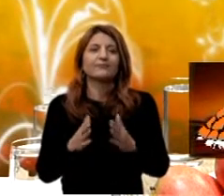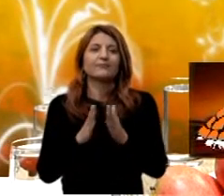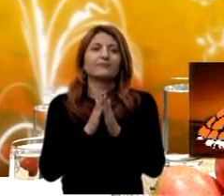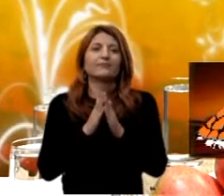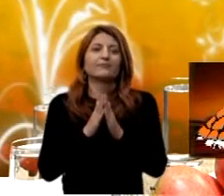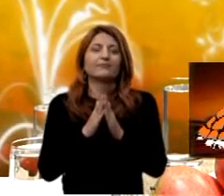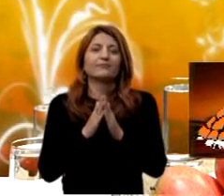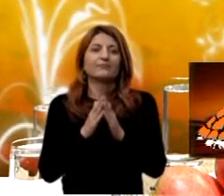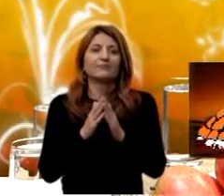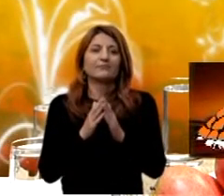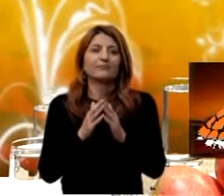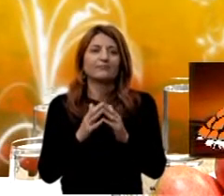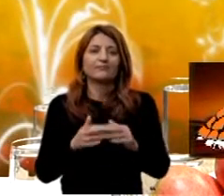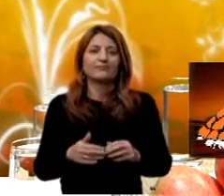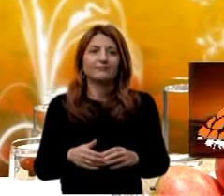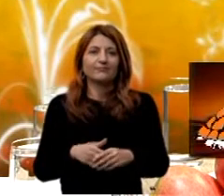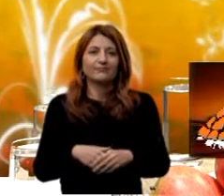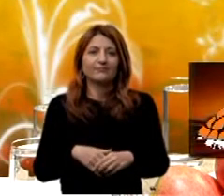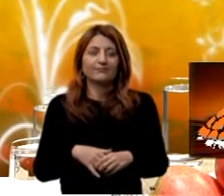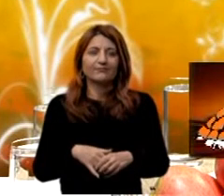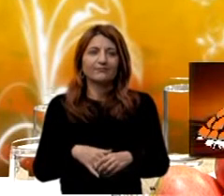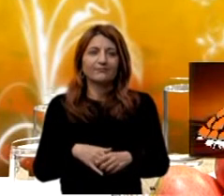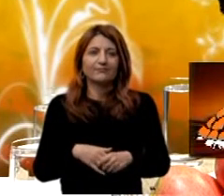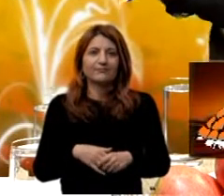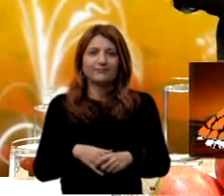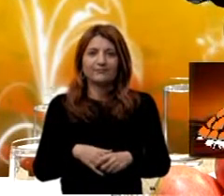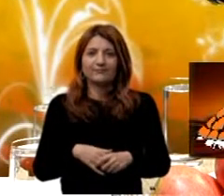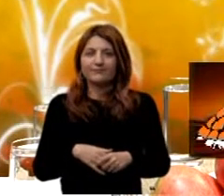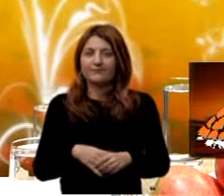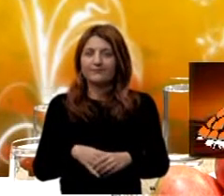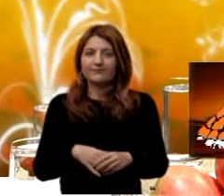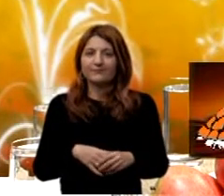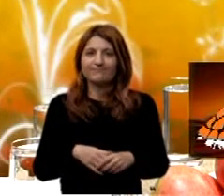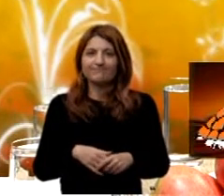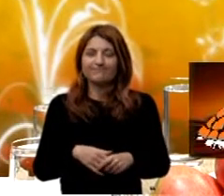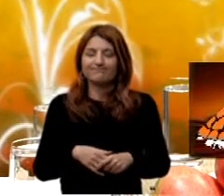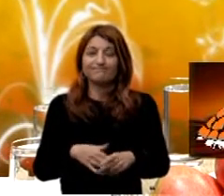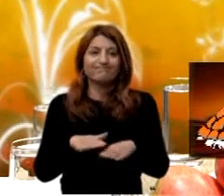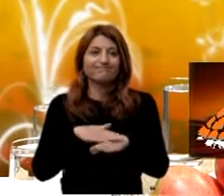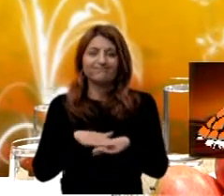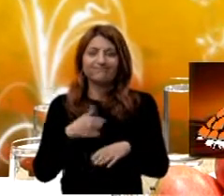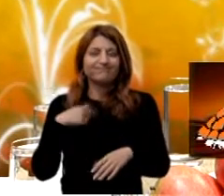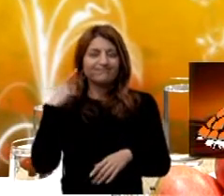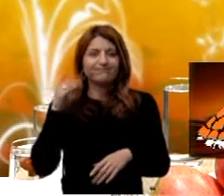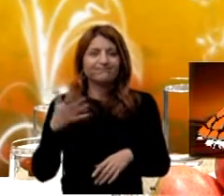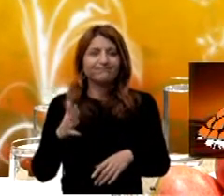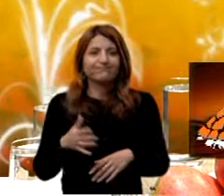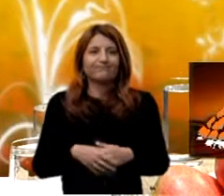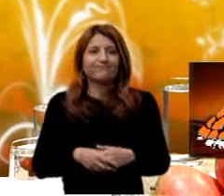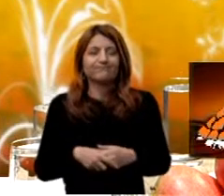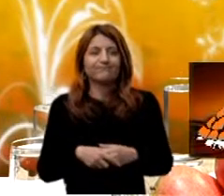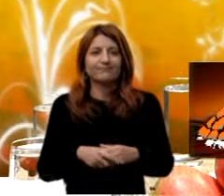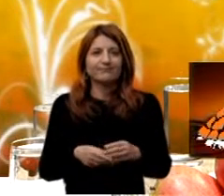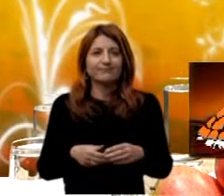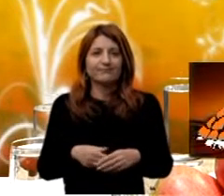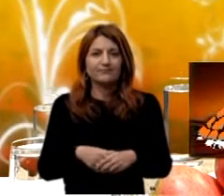osoba. Mislim, meni se to dogodilo, ja izgledam fantastično. I